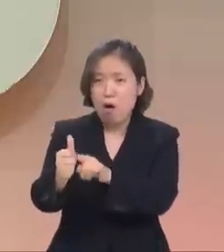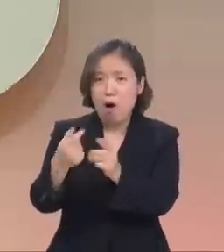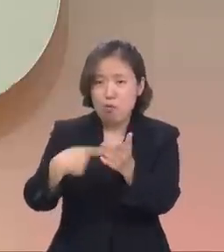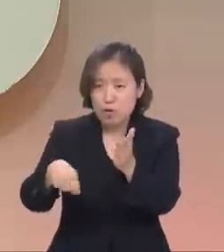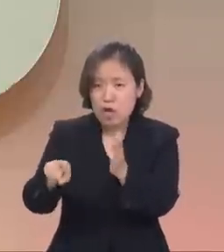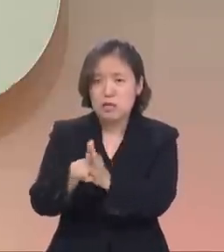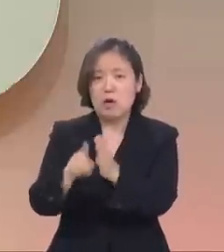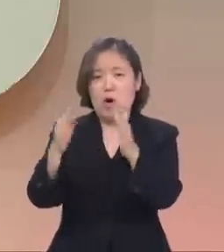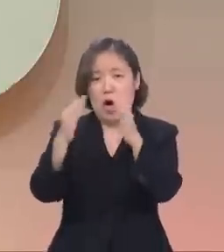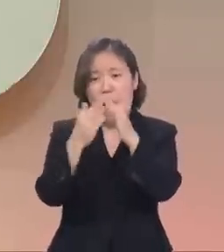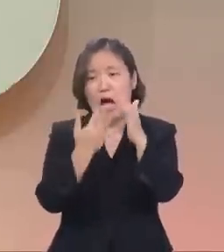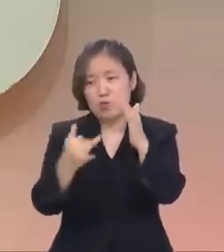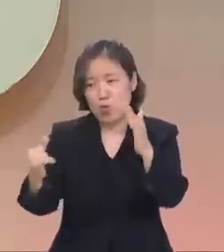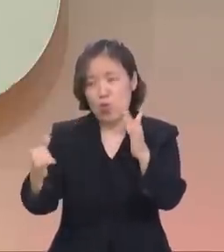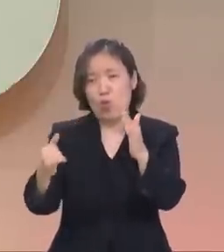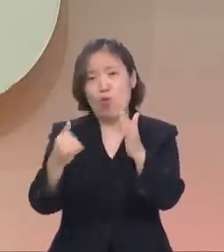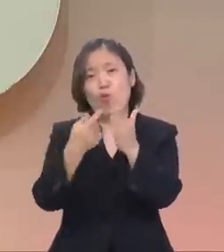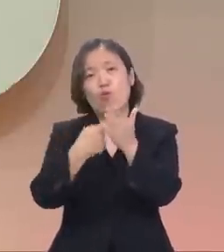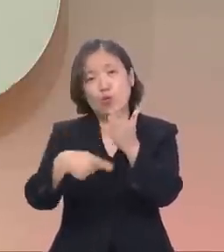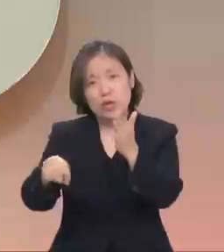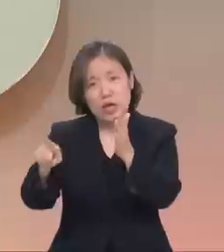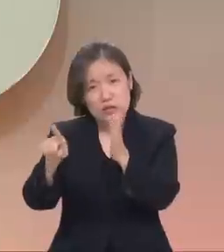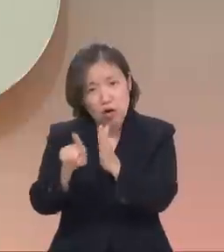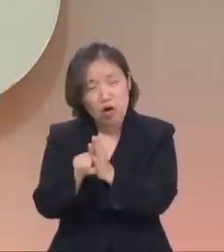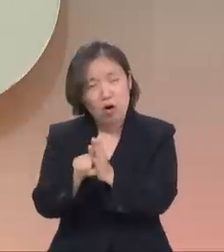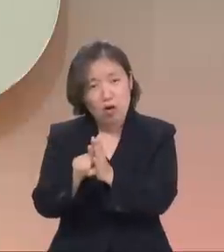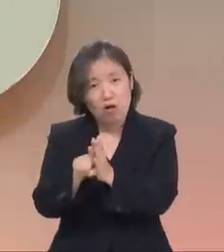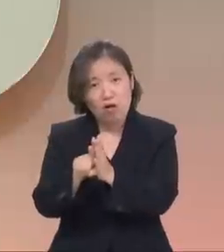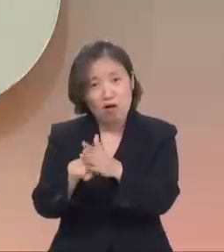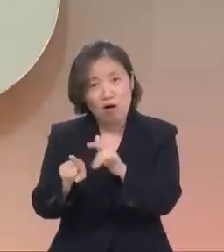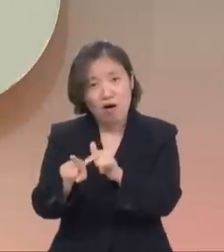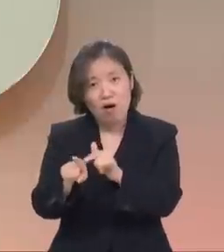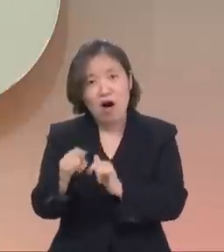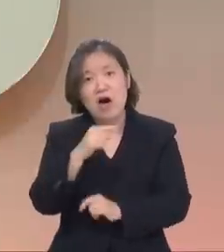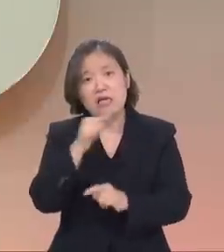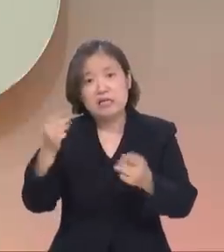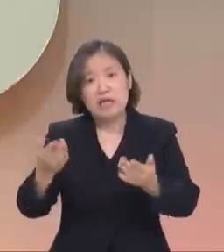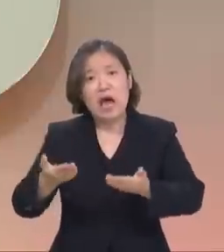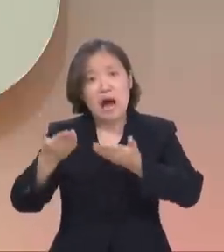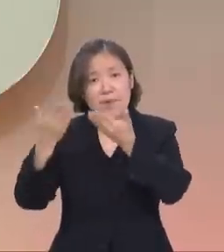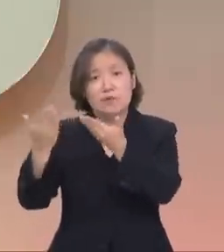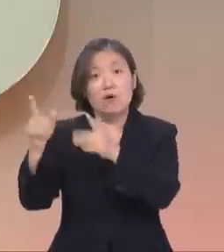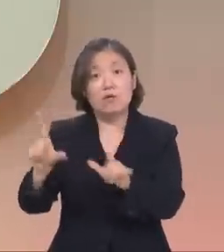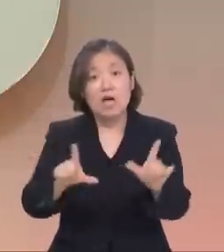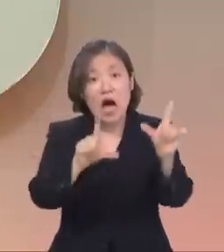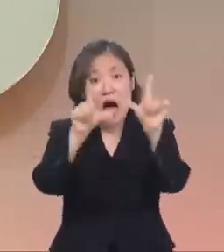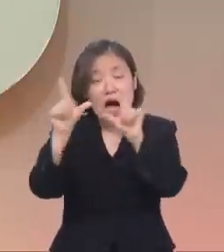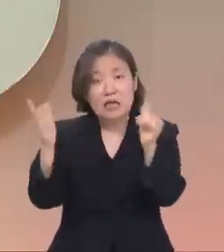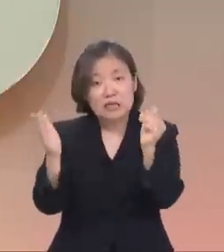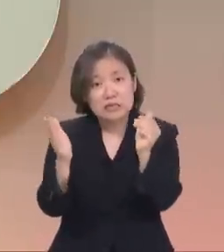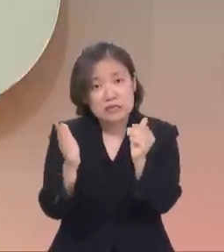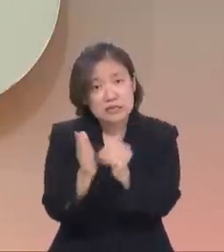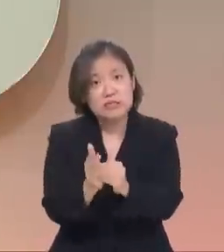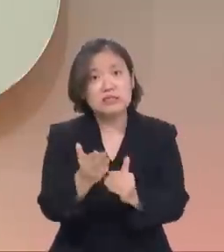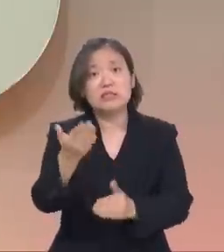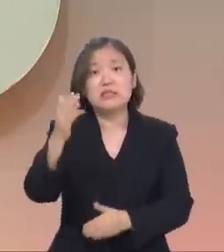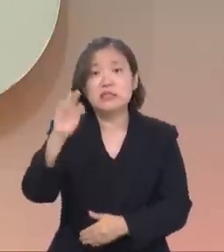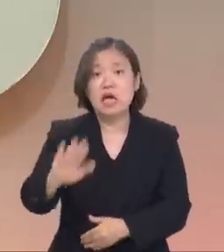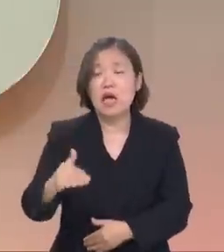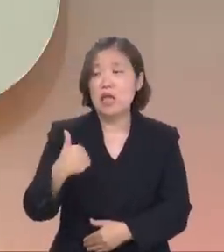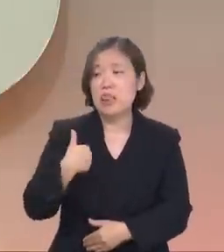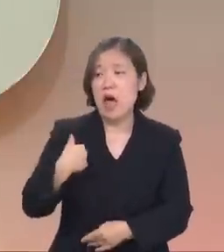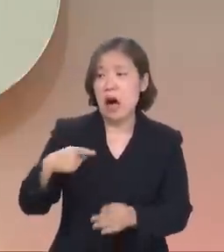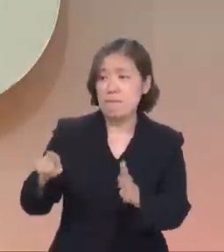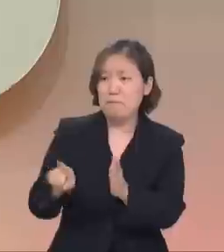위해서 그렇게 모든 것을 바치는 그런 희생의 삶을 살아왔는데 그렇게 믿었던